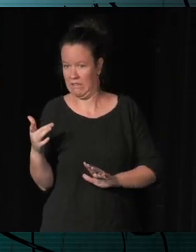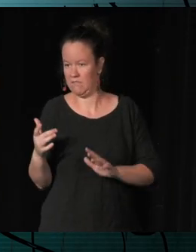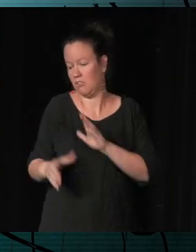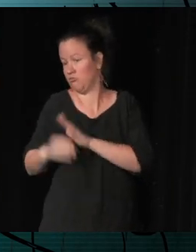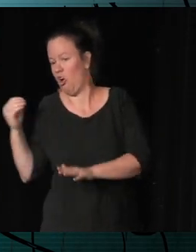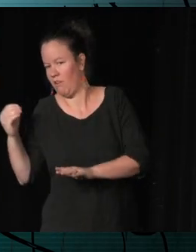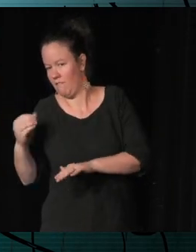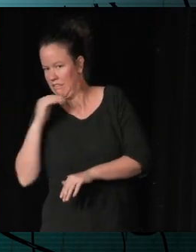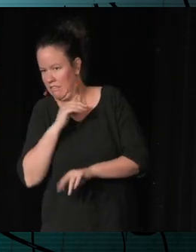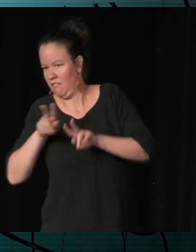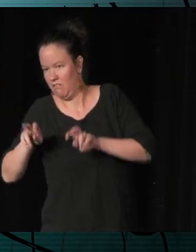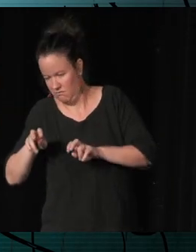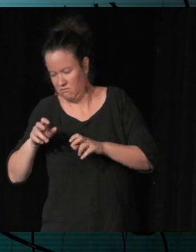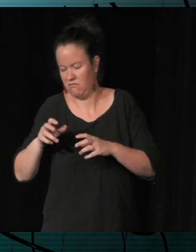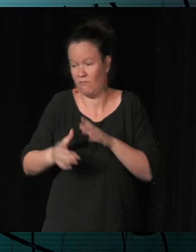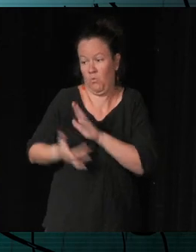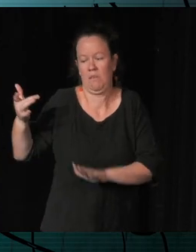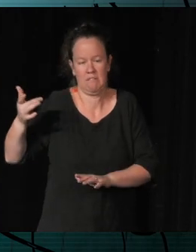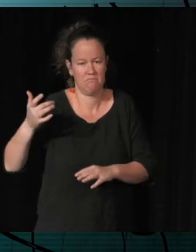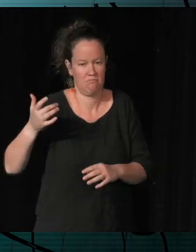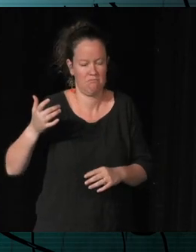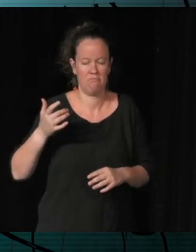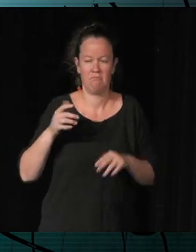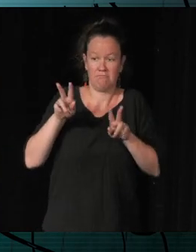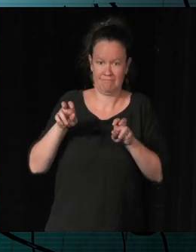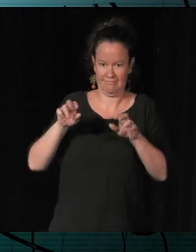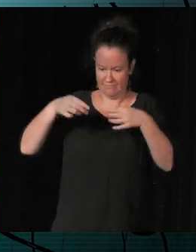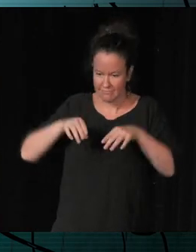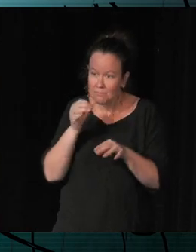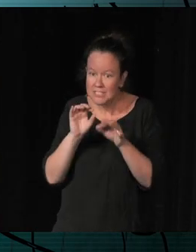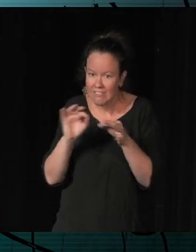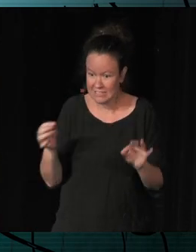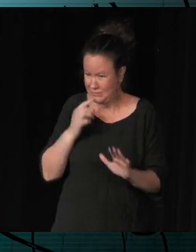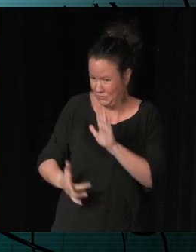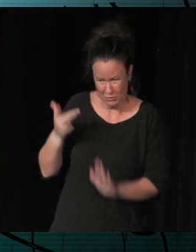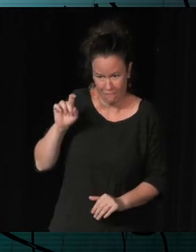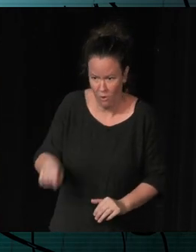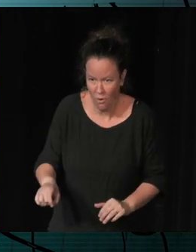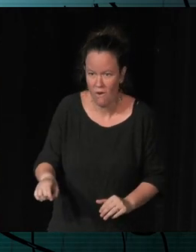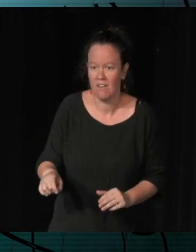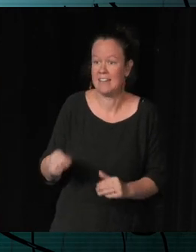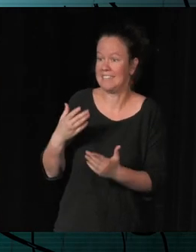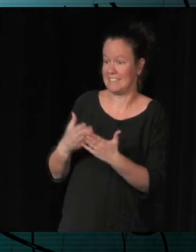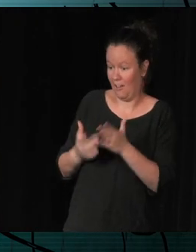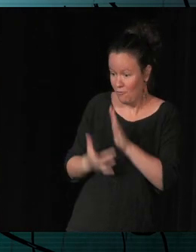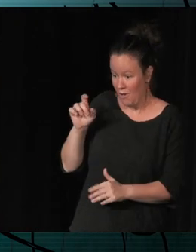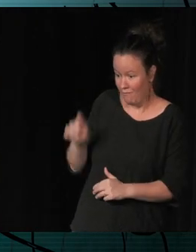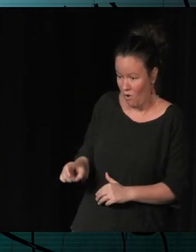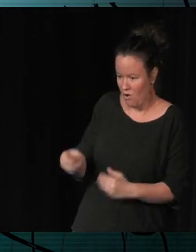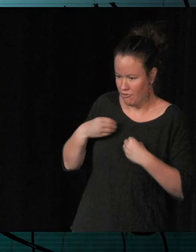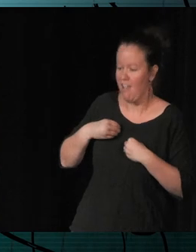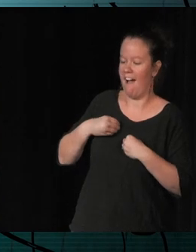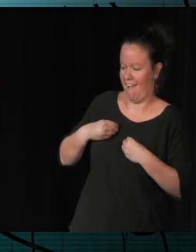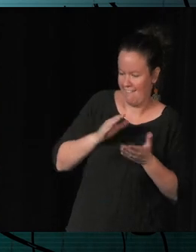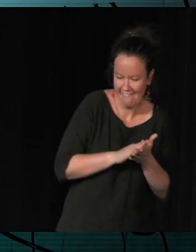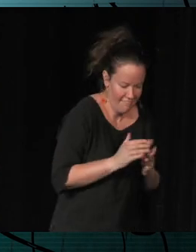sortez comment on peut le traduire et voilà qui était pour moi le scénario de base de de l the dark Moon après il y a eu beaucoup d'histoires